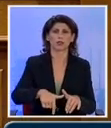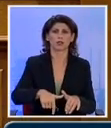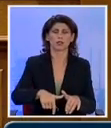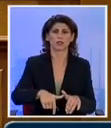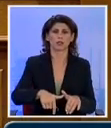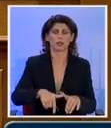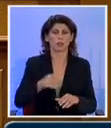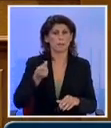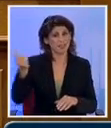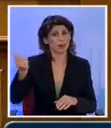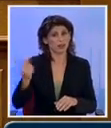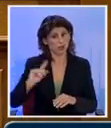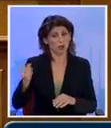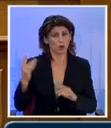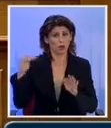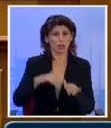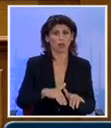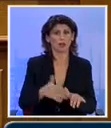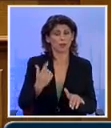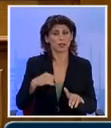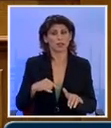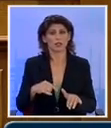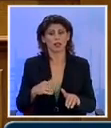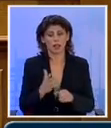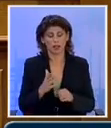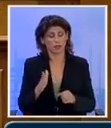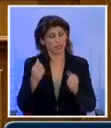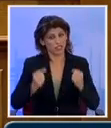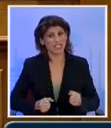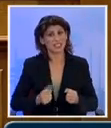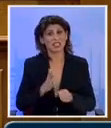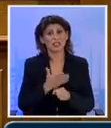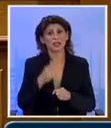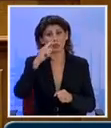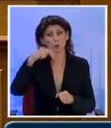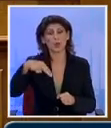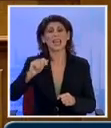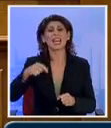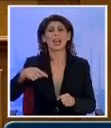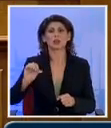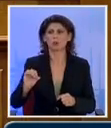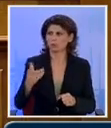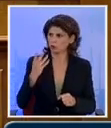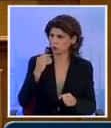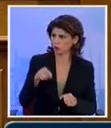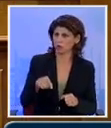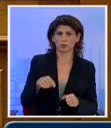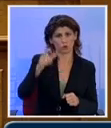λαθρομετανάστες. Υπάρχει διάλυση, θέση για τη διάλυση του ΝΑΤΟ. Είμαι περίεργος πώς θα τα ακούσει αυτό η